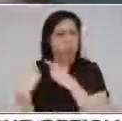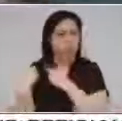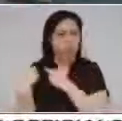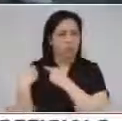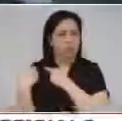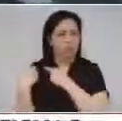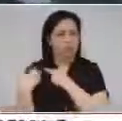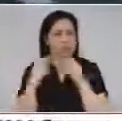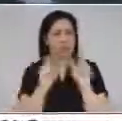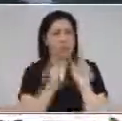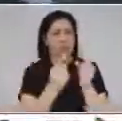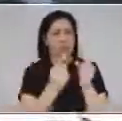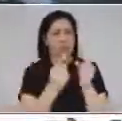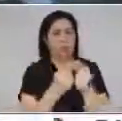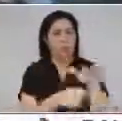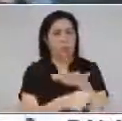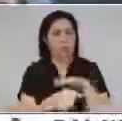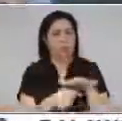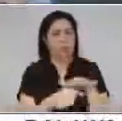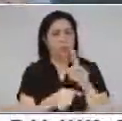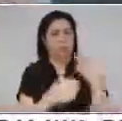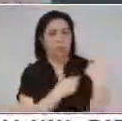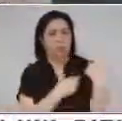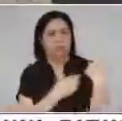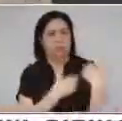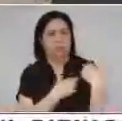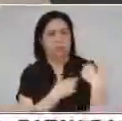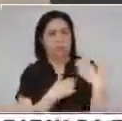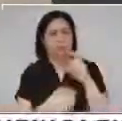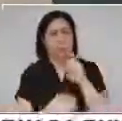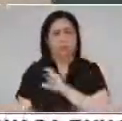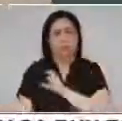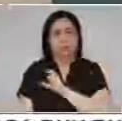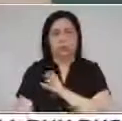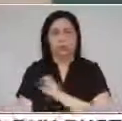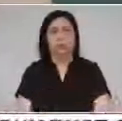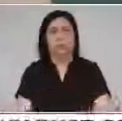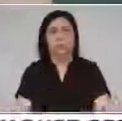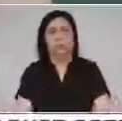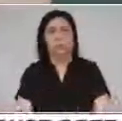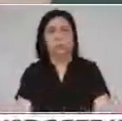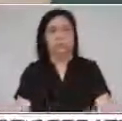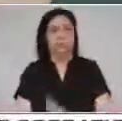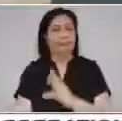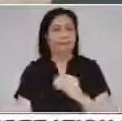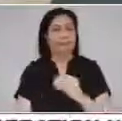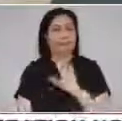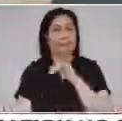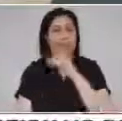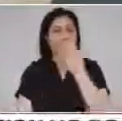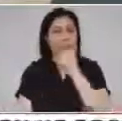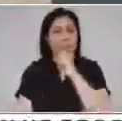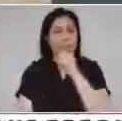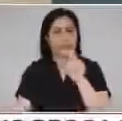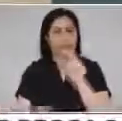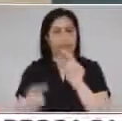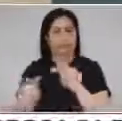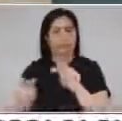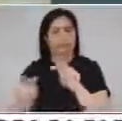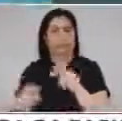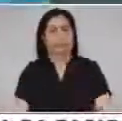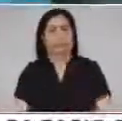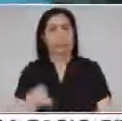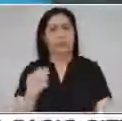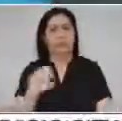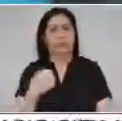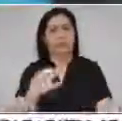sa Ciudad. Aha. Hanggang kailan? Meron nga niyan, may kaakibat na pananagutan na una-una doon sa saan